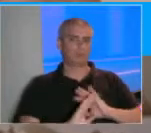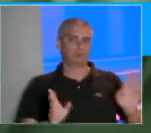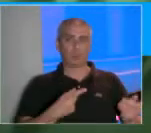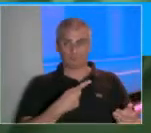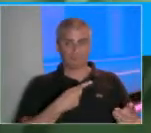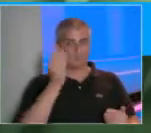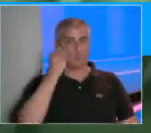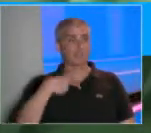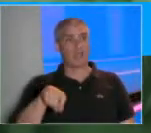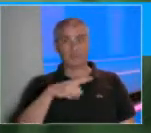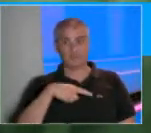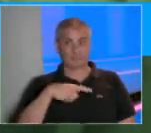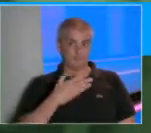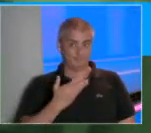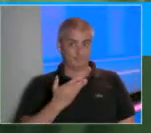את התלמידים